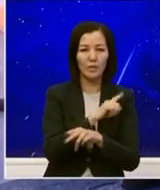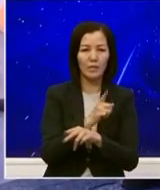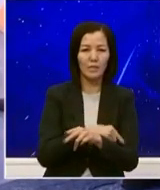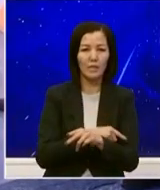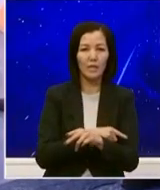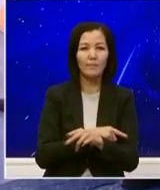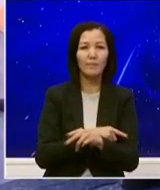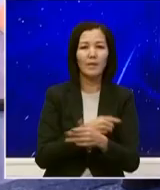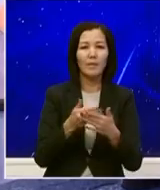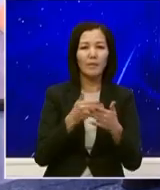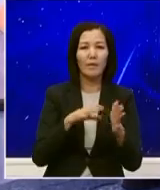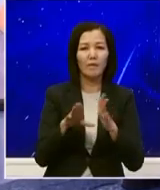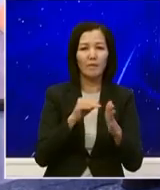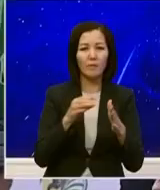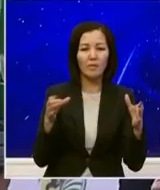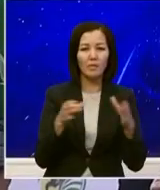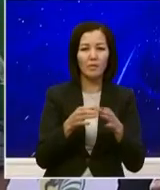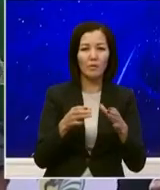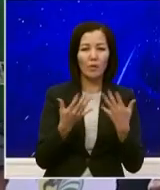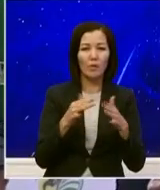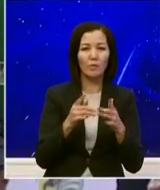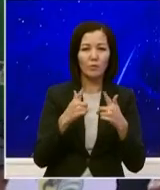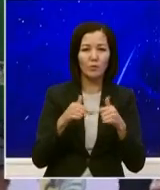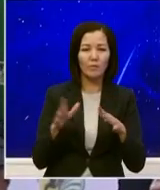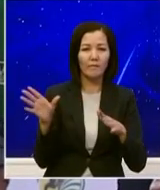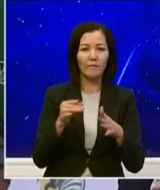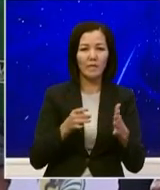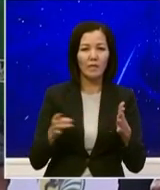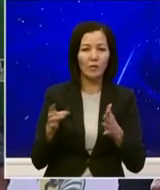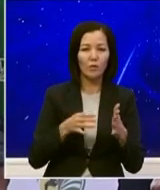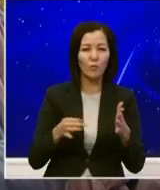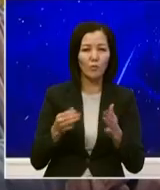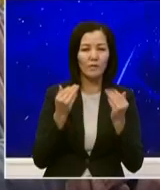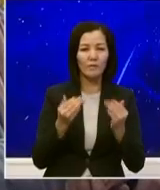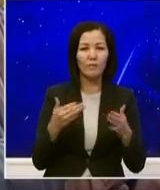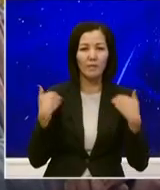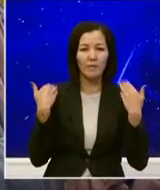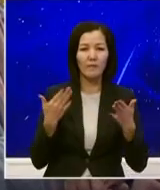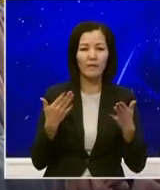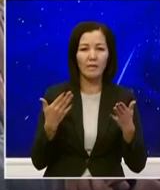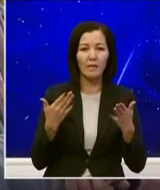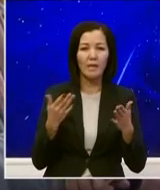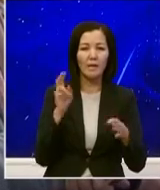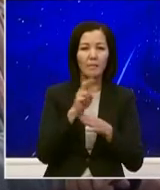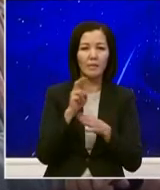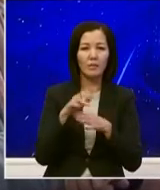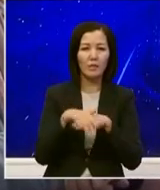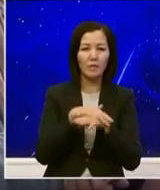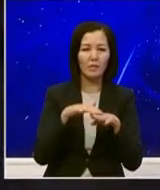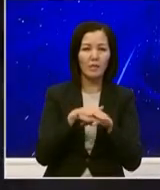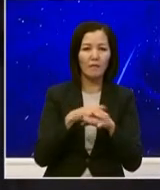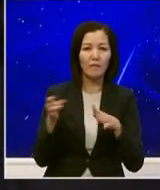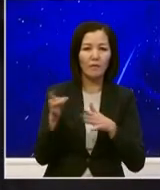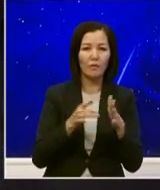Стоит отметить, предвыборные штабы партии «Аул» созданы во всех регионах области. Сегодня их представители посещают населенные